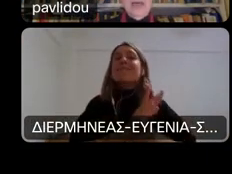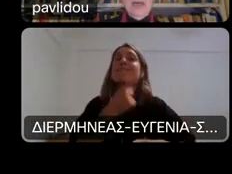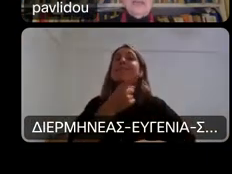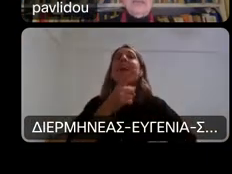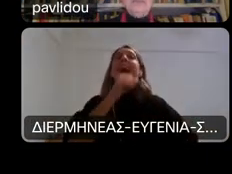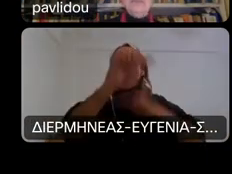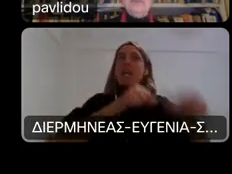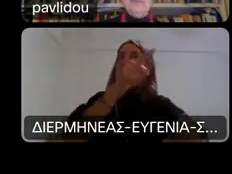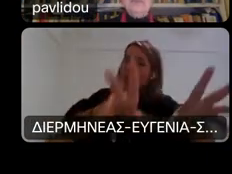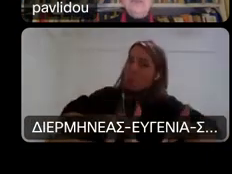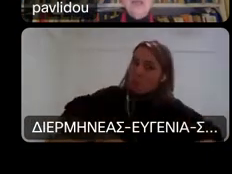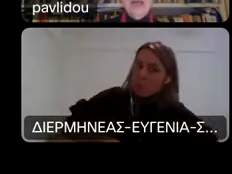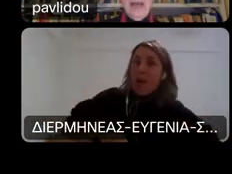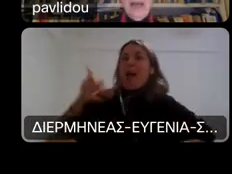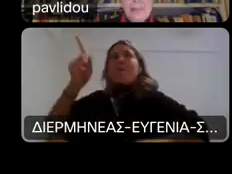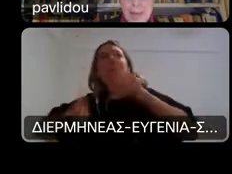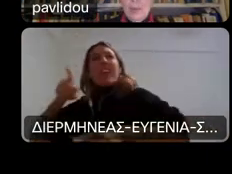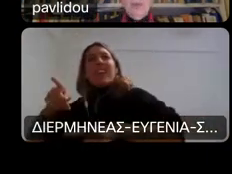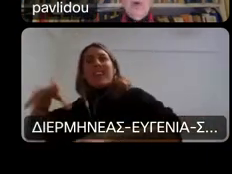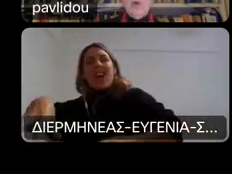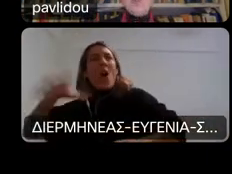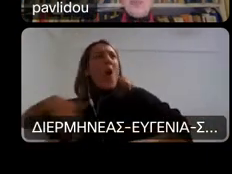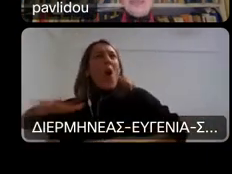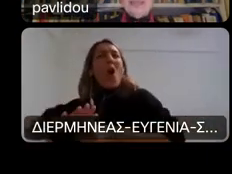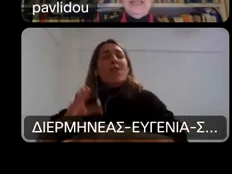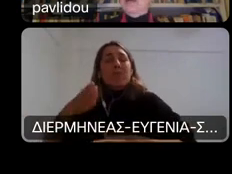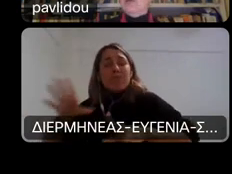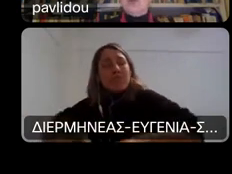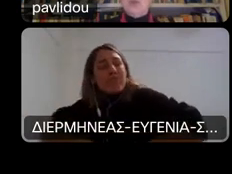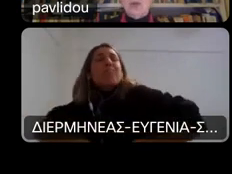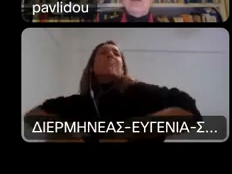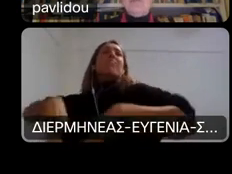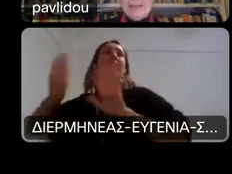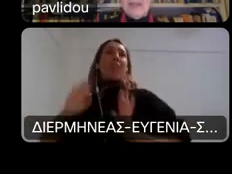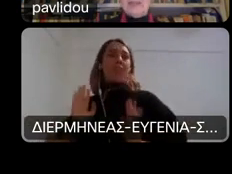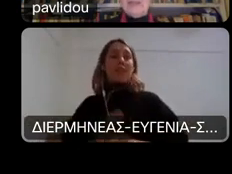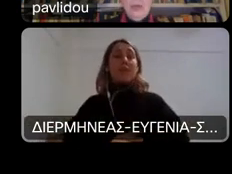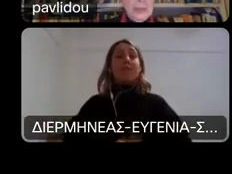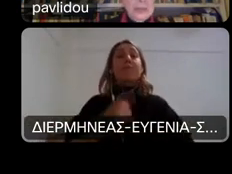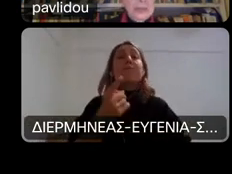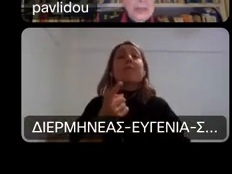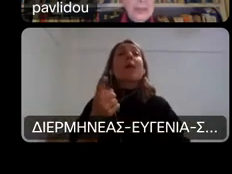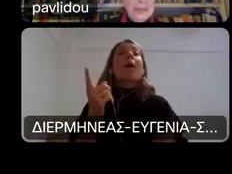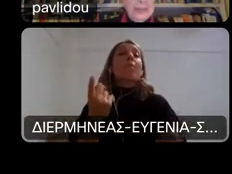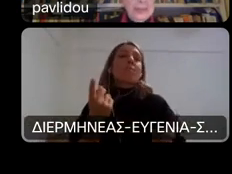ό,τι άλλες. Και παίρνουμε ως πηξίδα, ως γνώμονα, πάντα τις